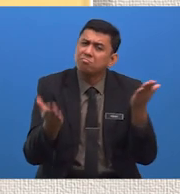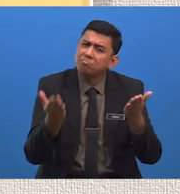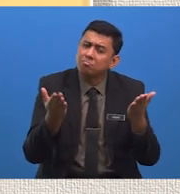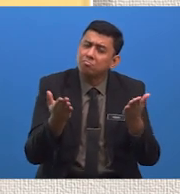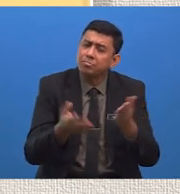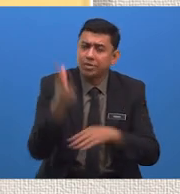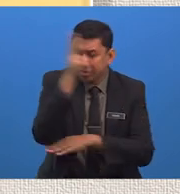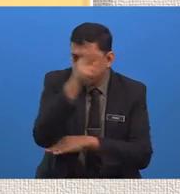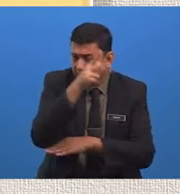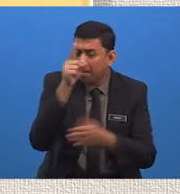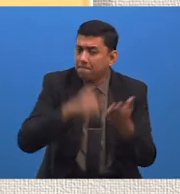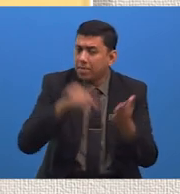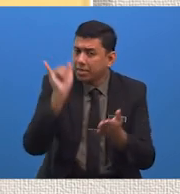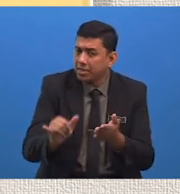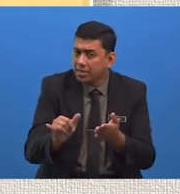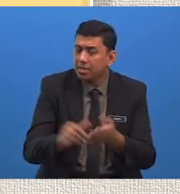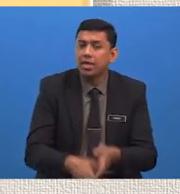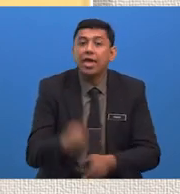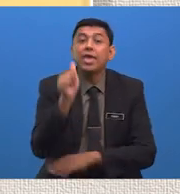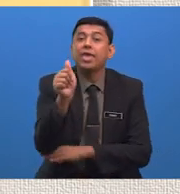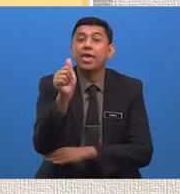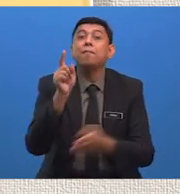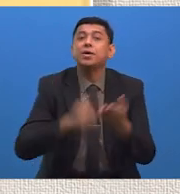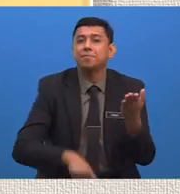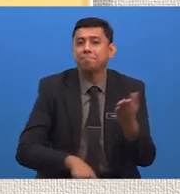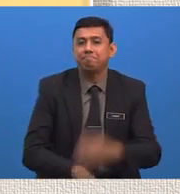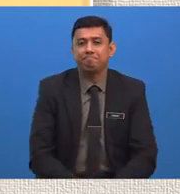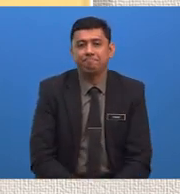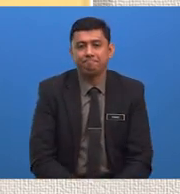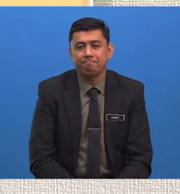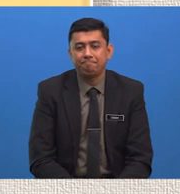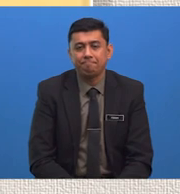Agak-agaknya, kerajaan apa ya untuk simbol A?